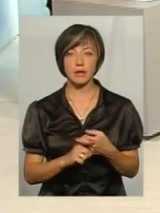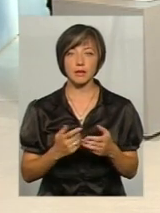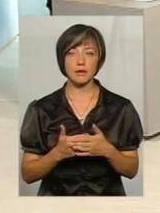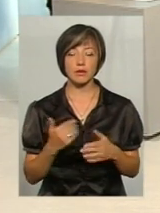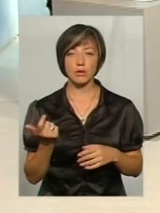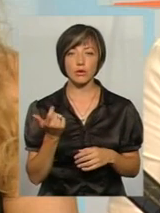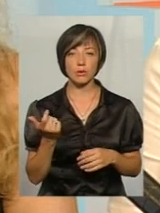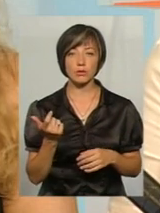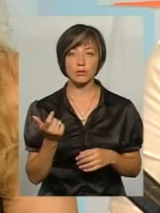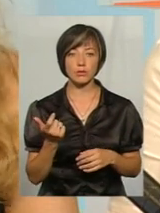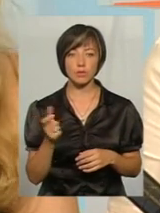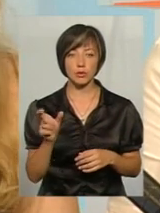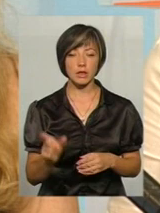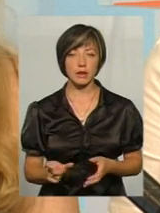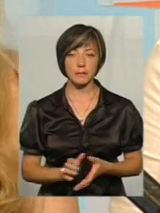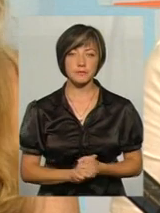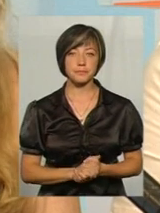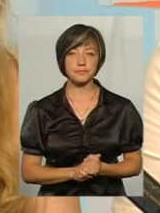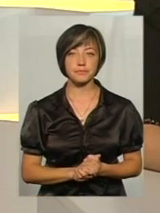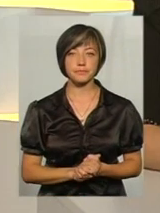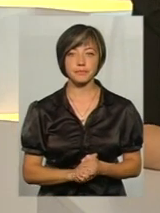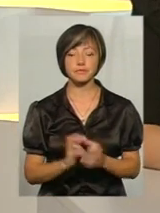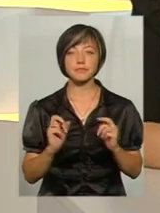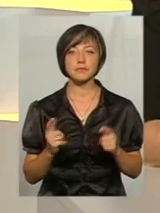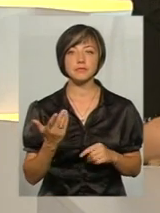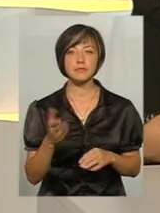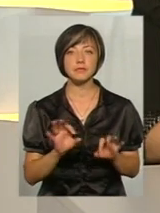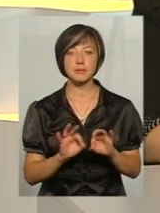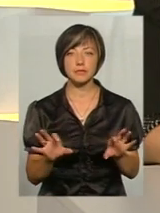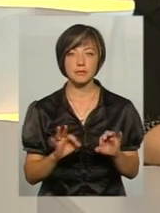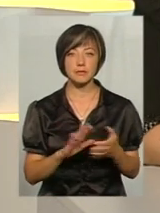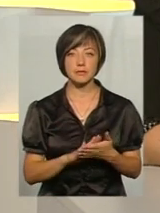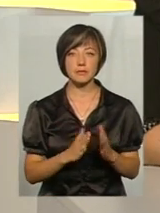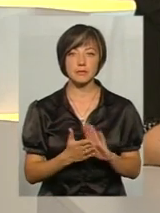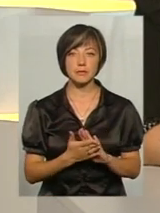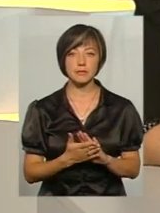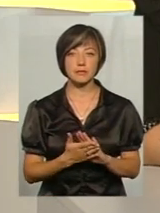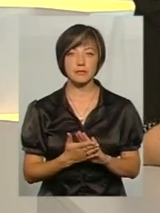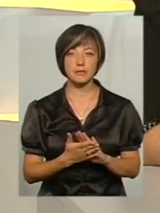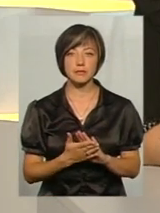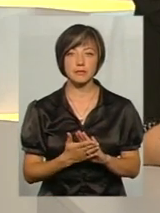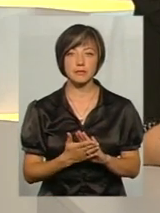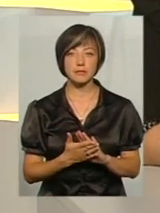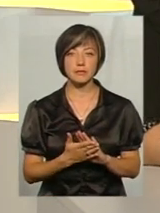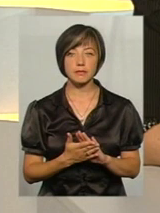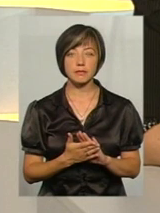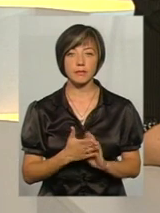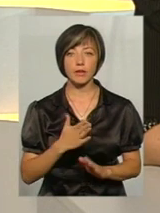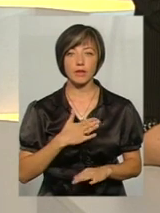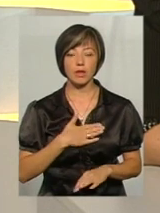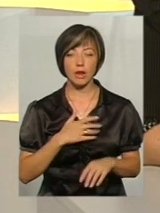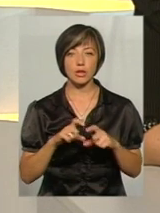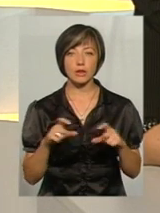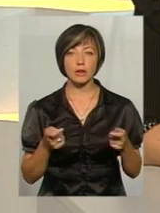господарів. Дякую, пані Оксана. Пані Лілія, як ви прокоментуєте ситуацію? Ну, так як наш